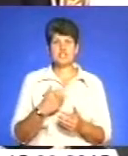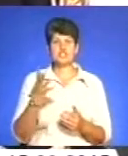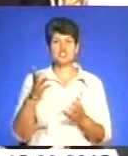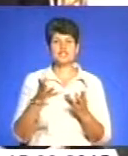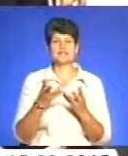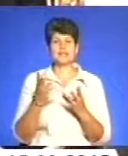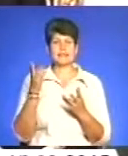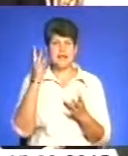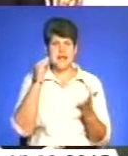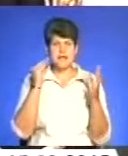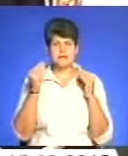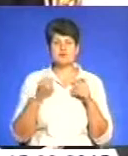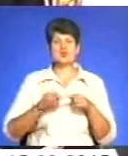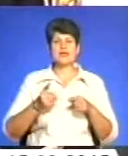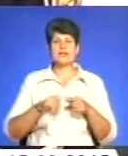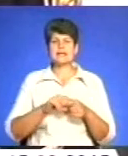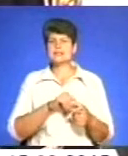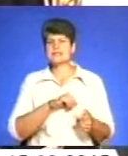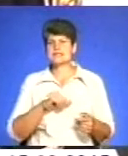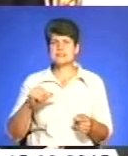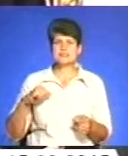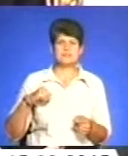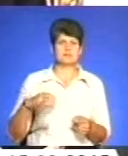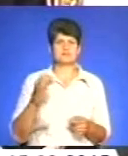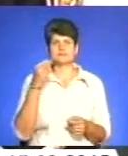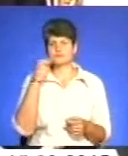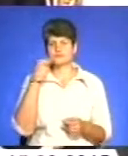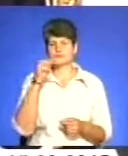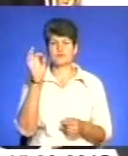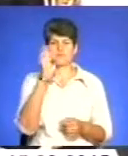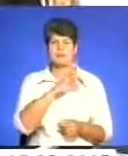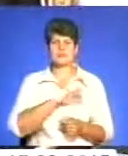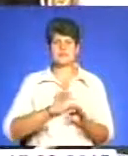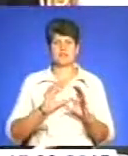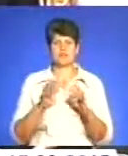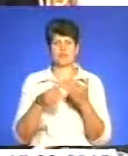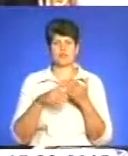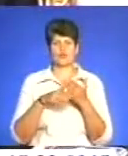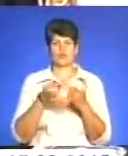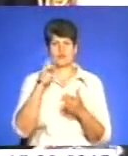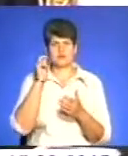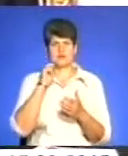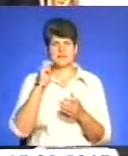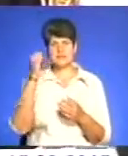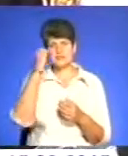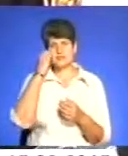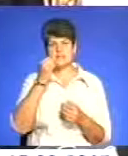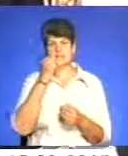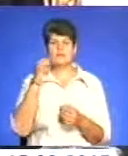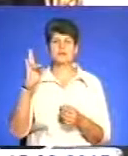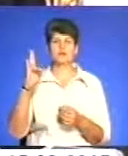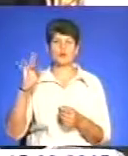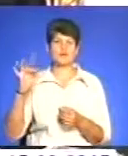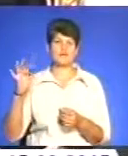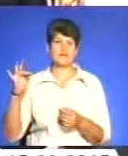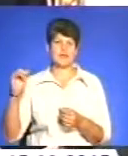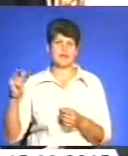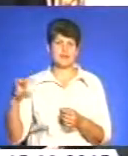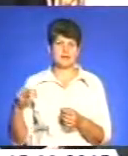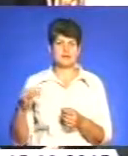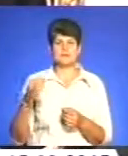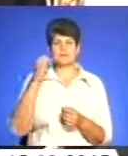самое рациональное использование международной помощи для Украины. Поэтому спасибо Королевству Норвегии, спасибо Андрею